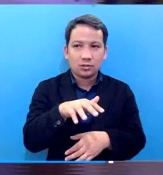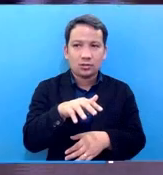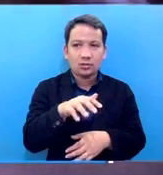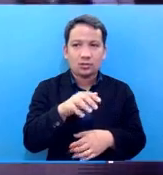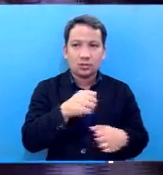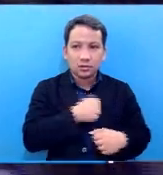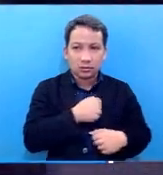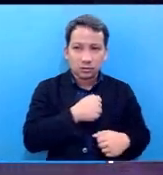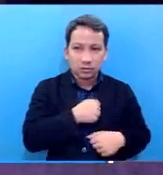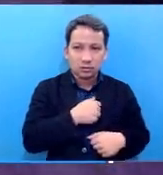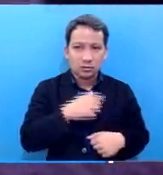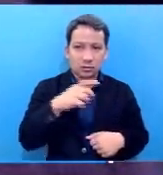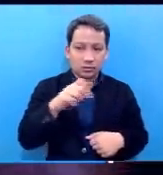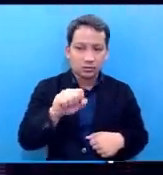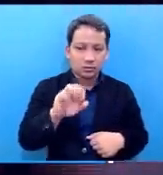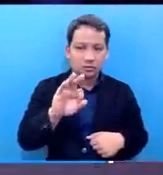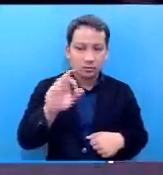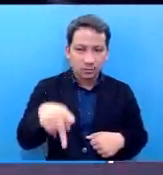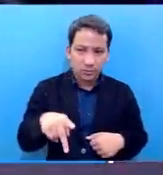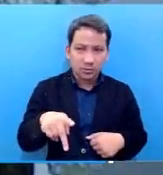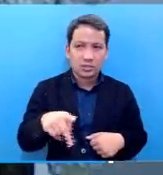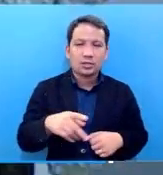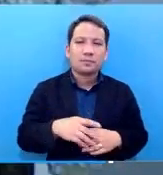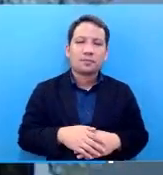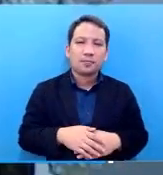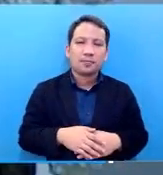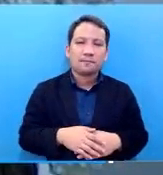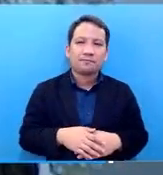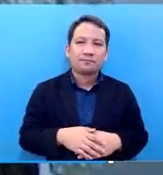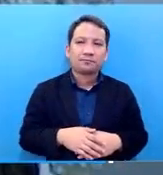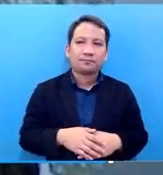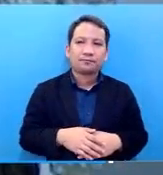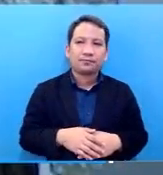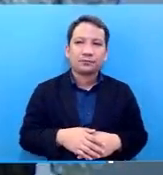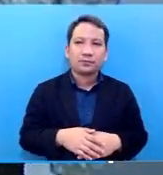ng Armed Forces of the Philippines o AFP.